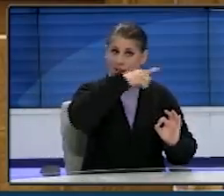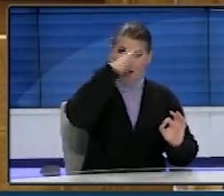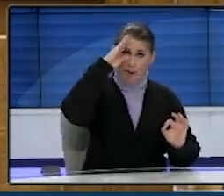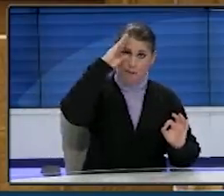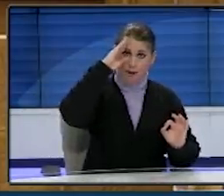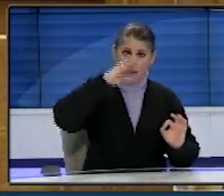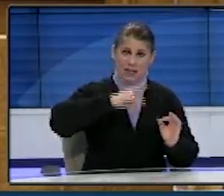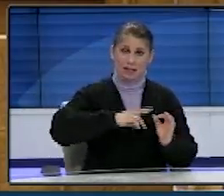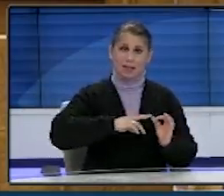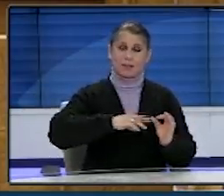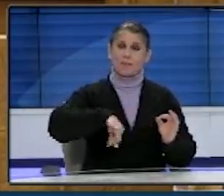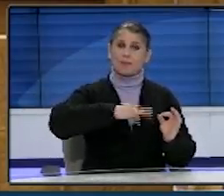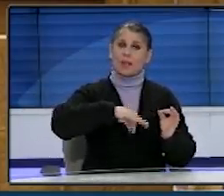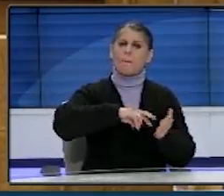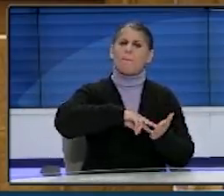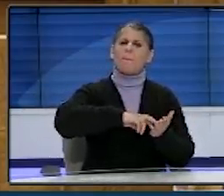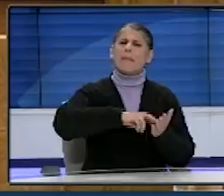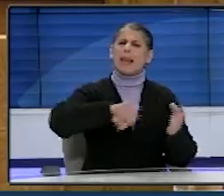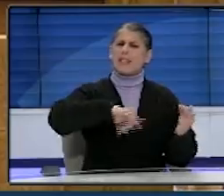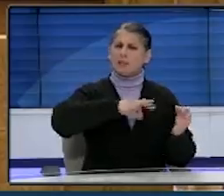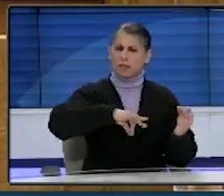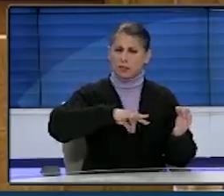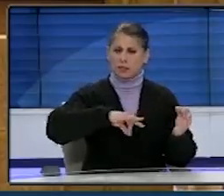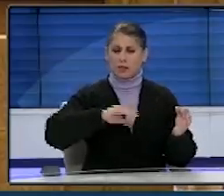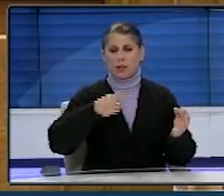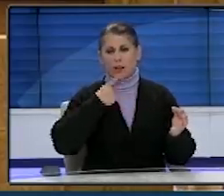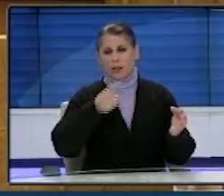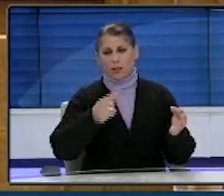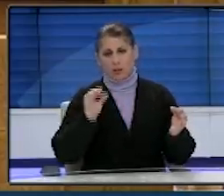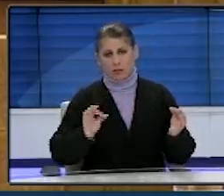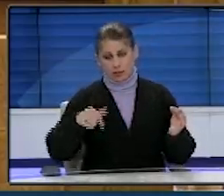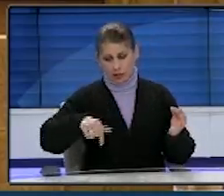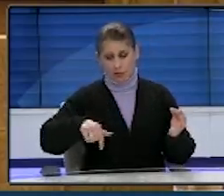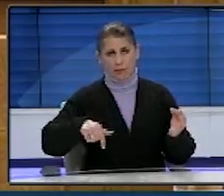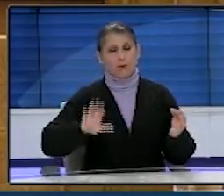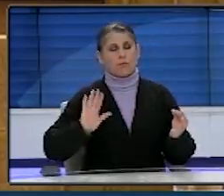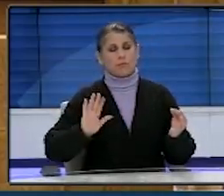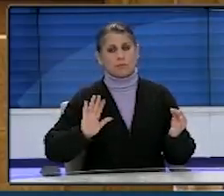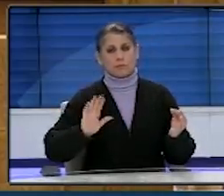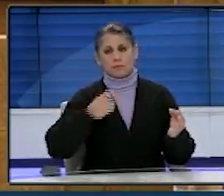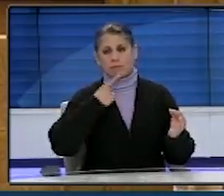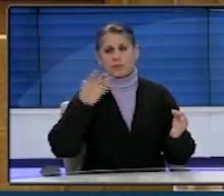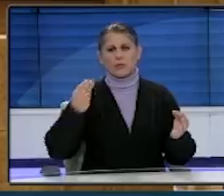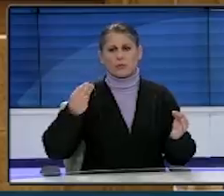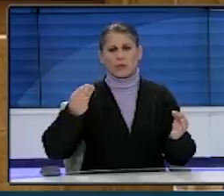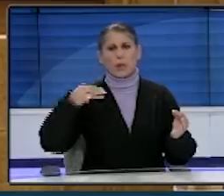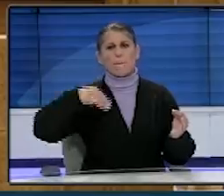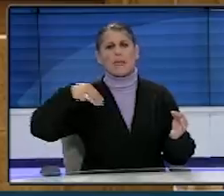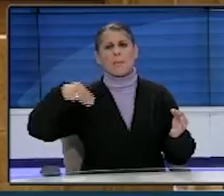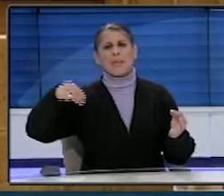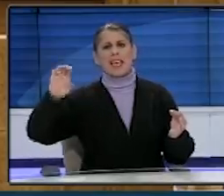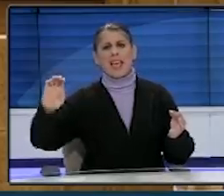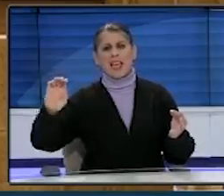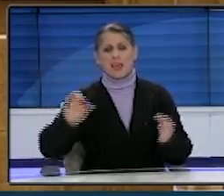Αμερικάνικης πρεσβείας, των λοιπόν πρεσβειών, δεν αναφέρομαι φυσικά εδώ μέσα, αναφέρομαι σε διάφορα μέσα